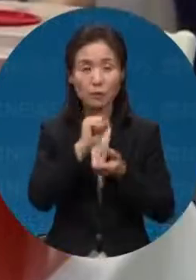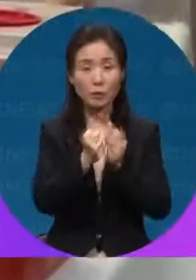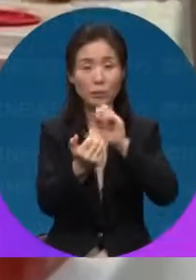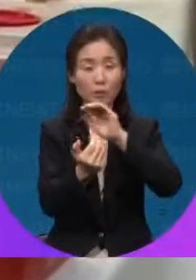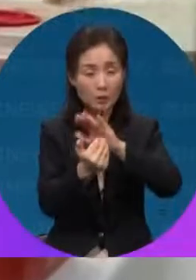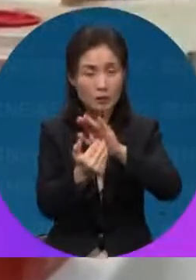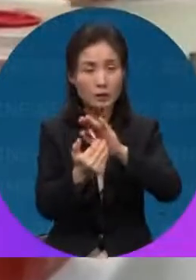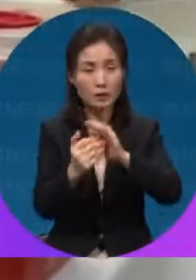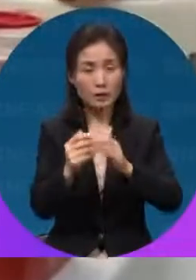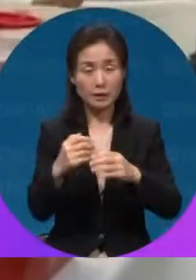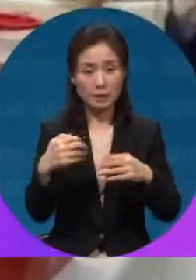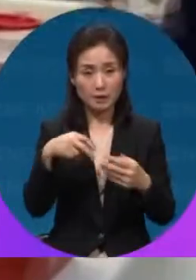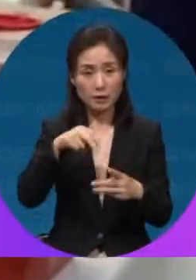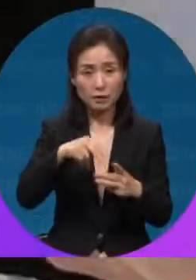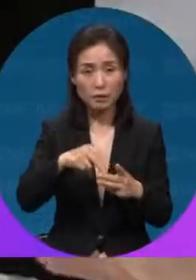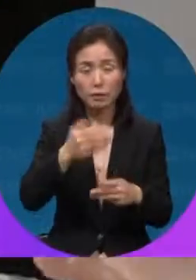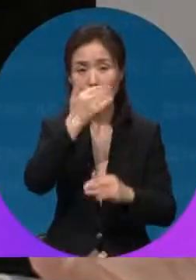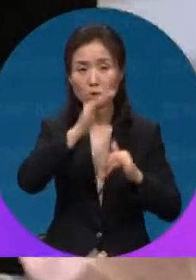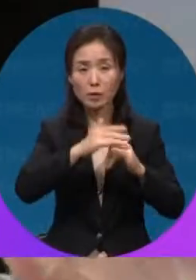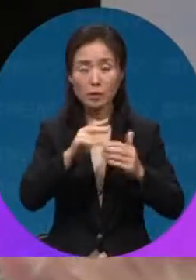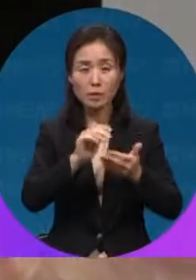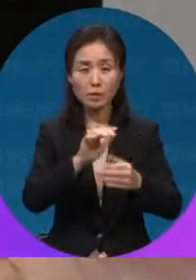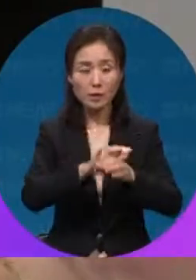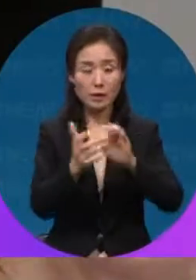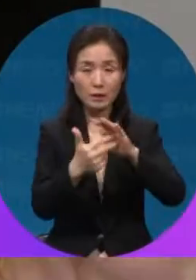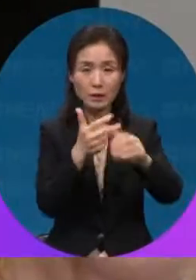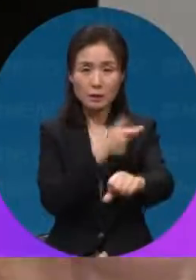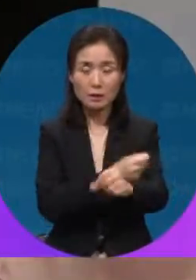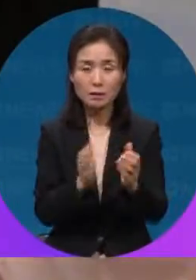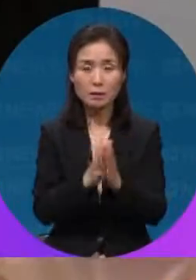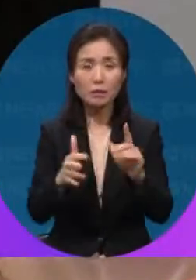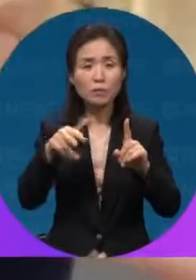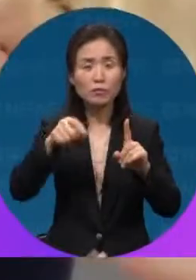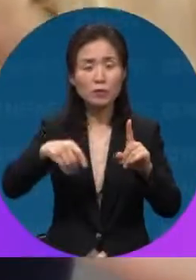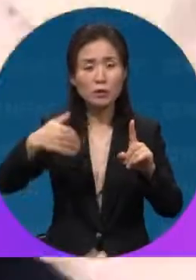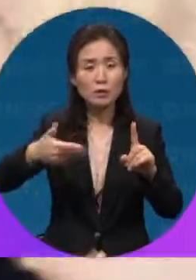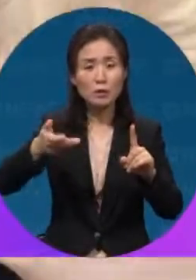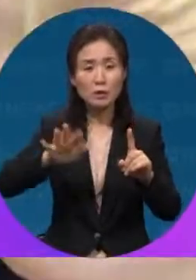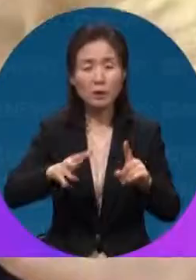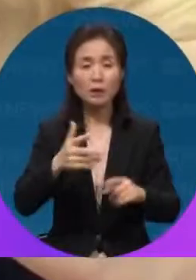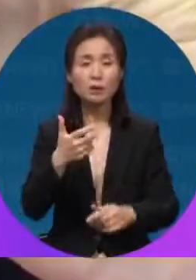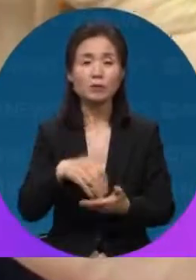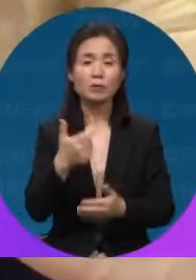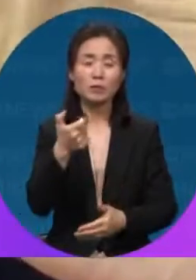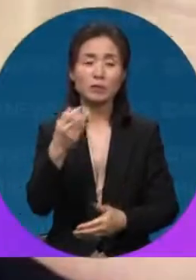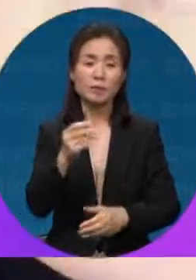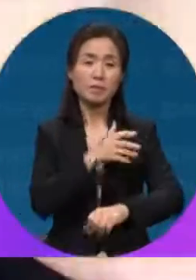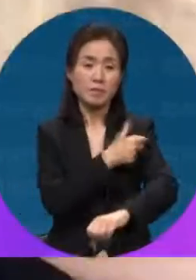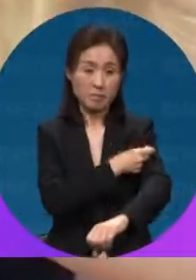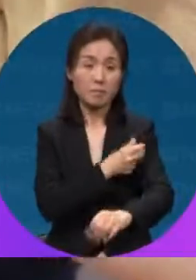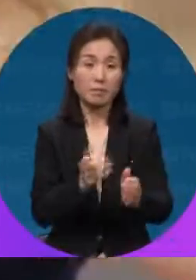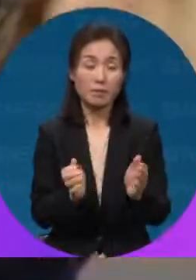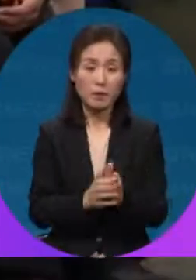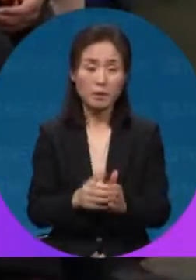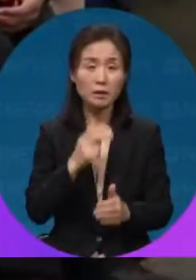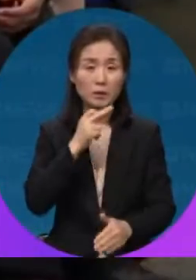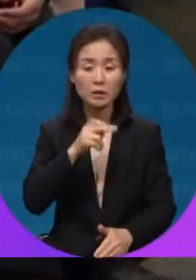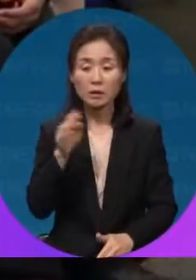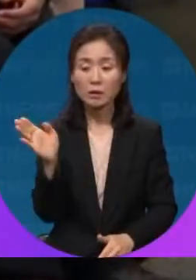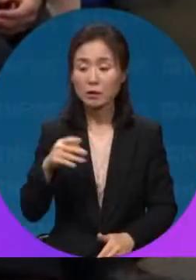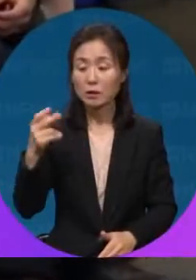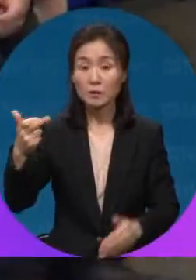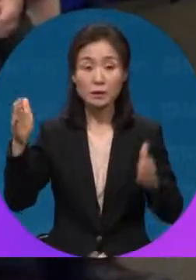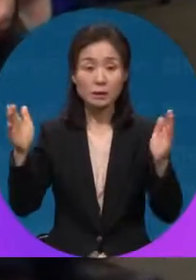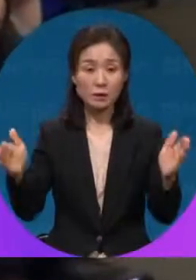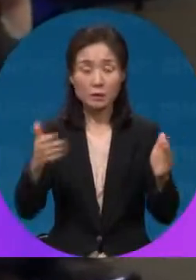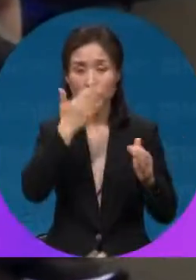따르면 청소년 백신 접종이 시작된 지 일주일도 안 돼 60만 명이 백신을 맞았습니다. 지금까지 12세에서 17세